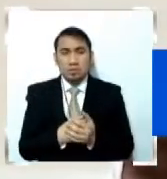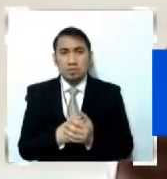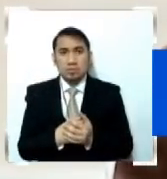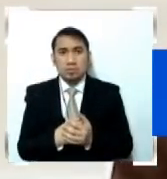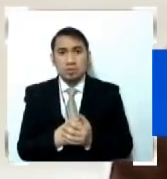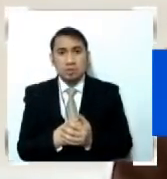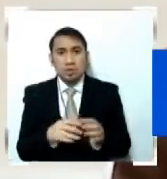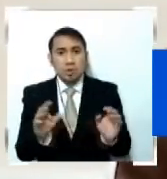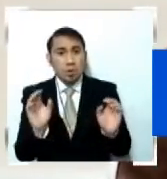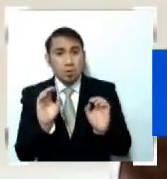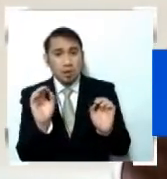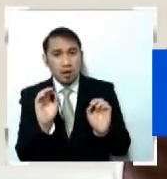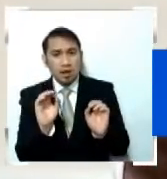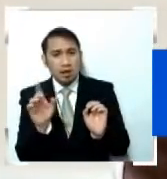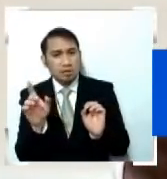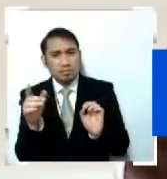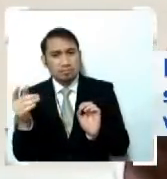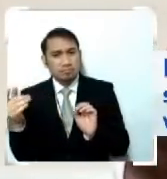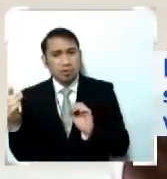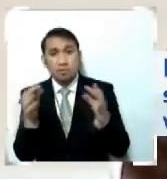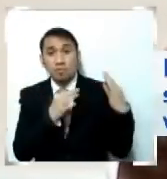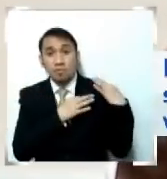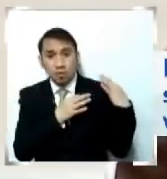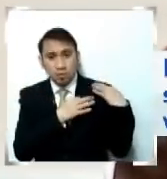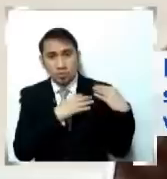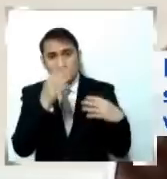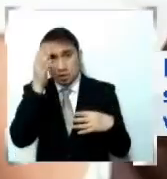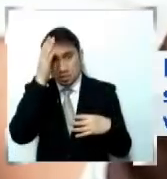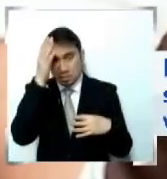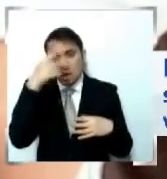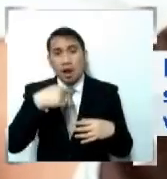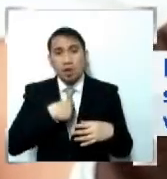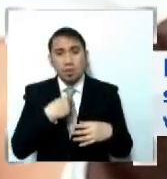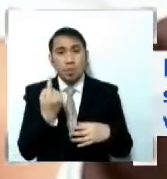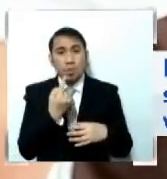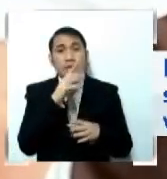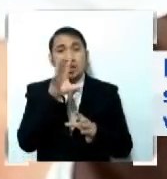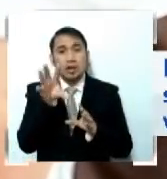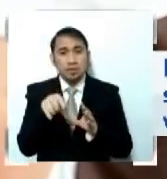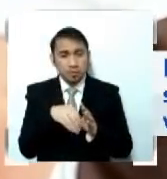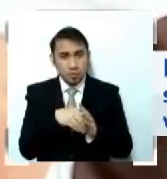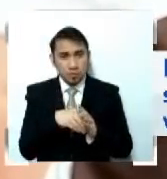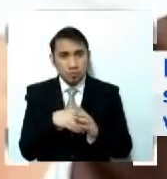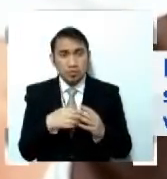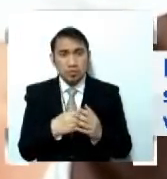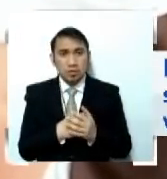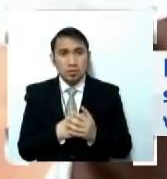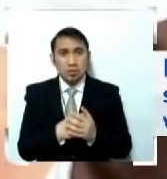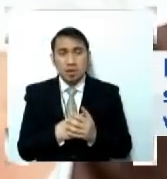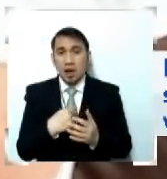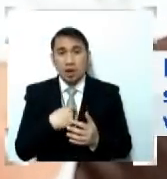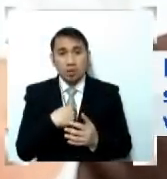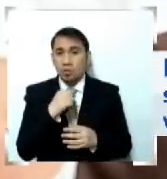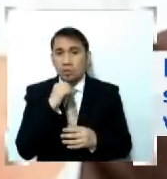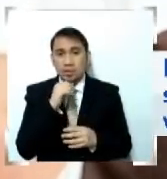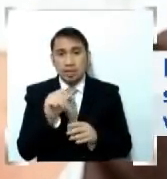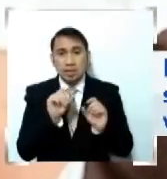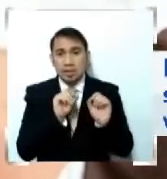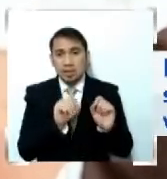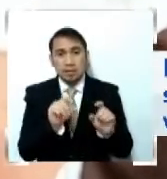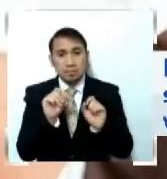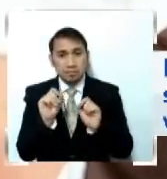Ako lamang pong involved dito at wala ng ibang tao. Hindi po ako talaga nagbenta. At